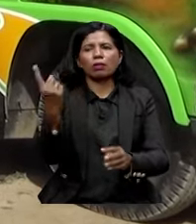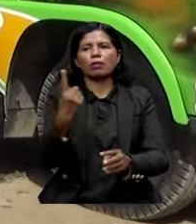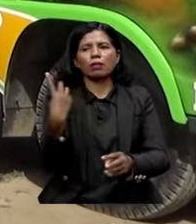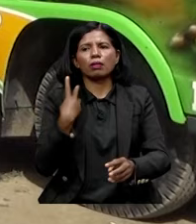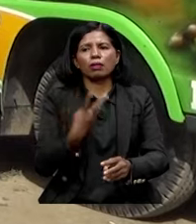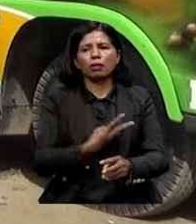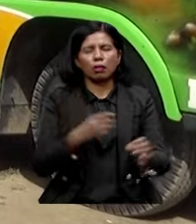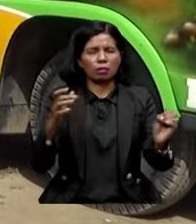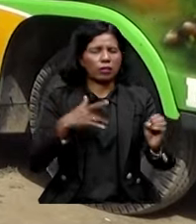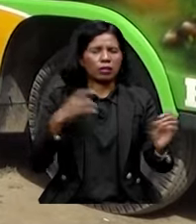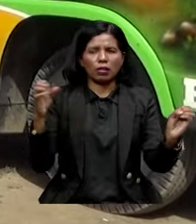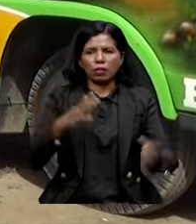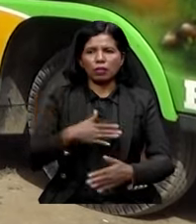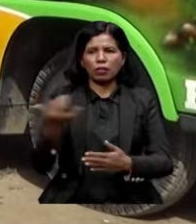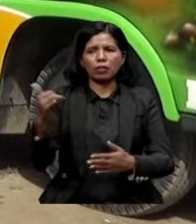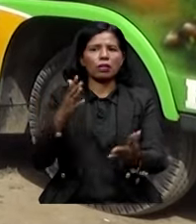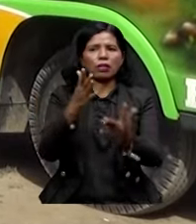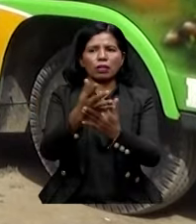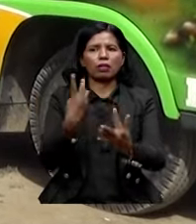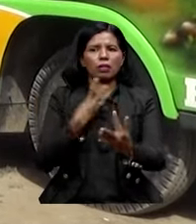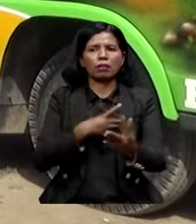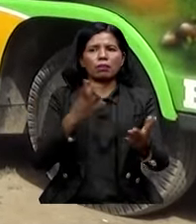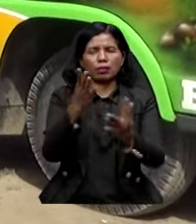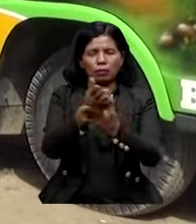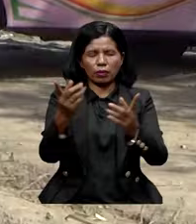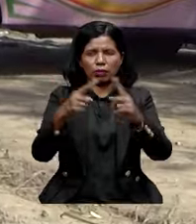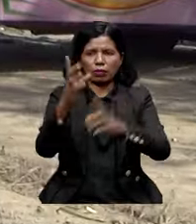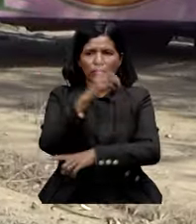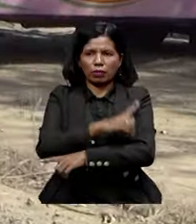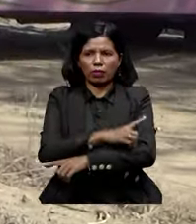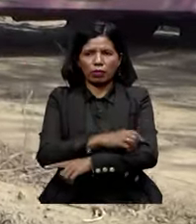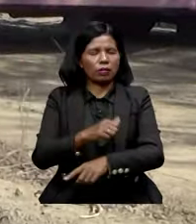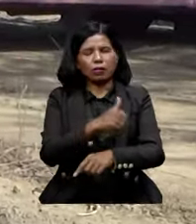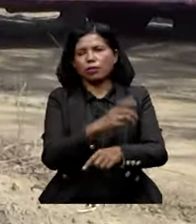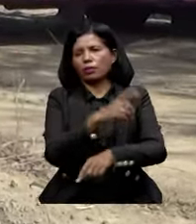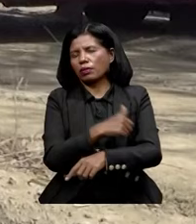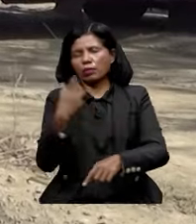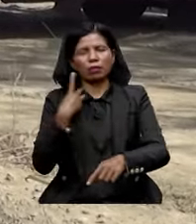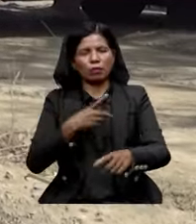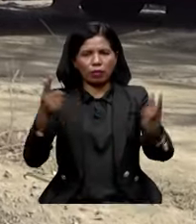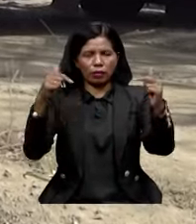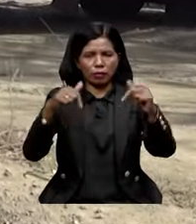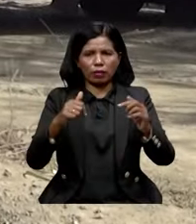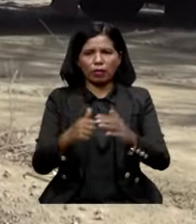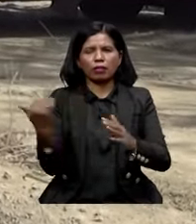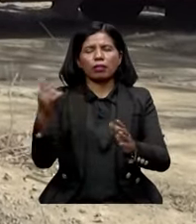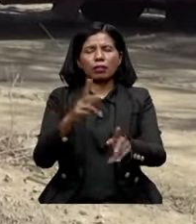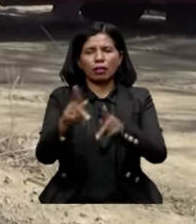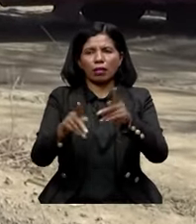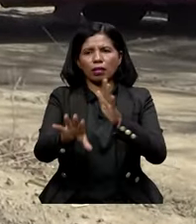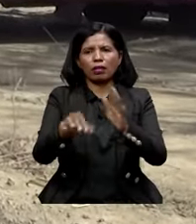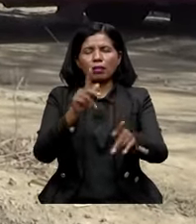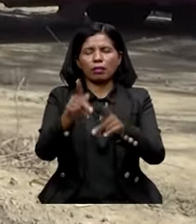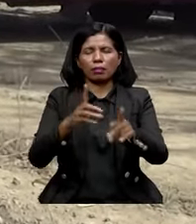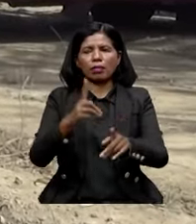amos la puas sekar sir la tama atau ami mas tama ohin dari tona. Lor ser kami la mena. Impactu tamba sira hetan pasajeros dili